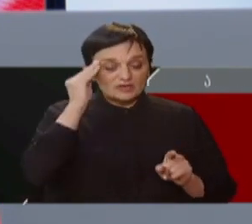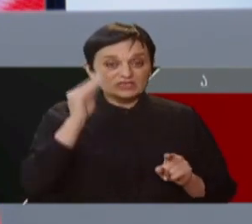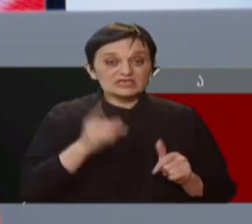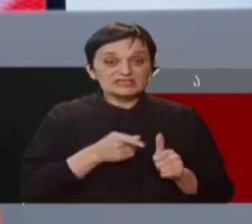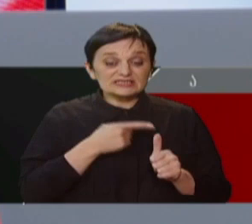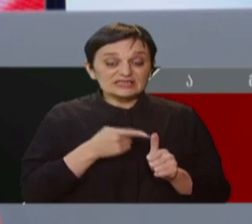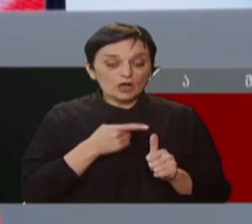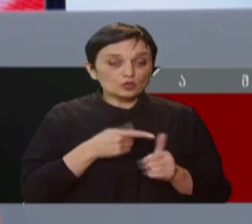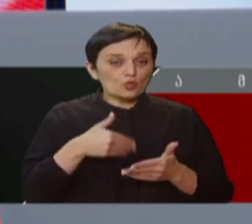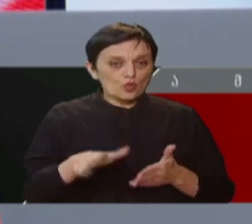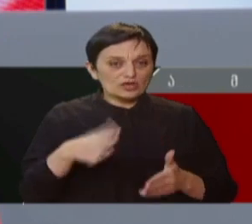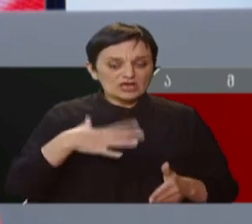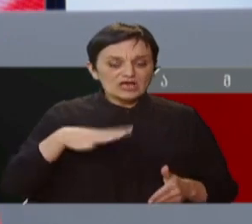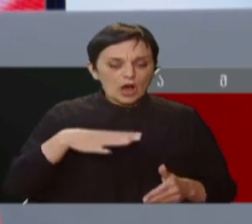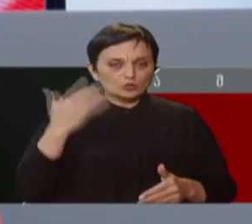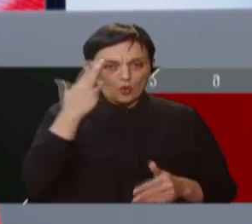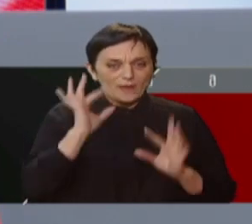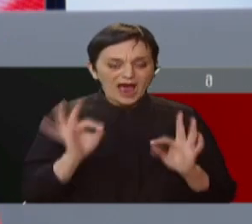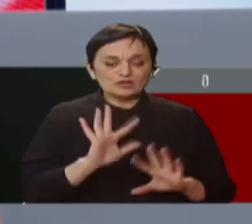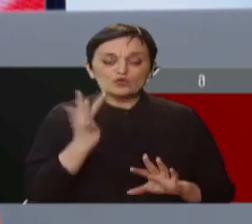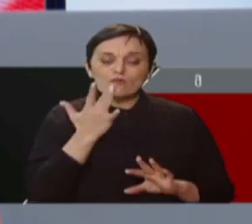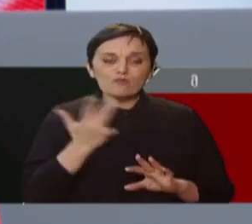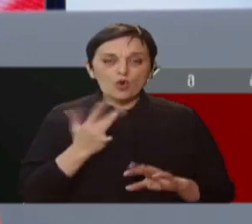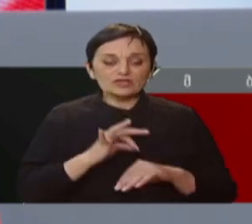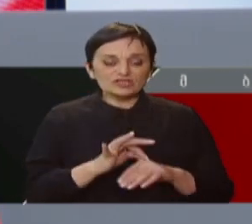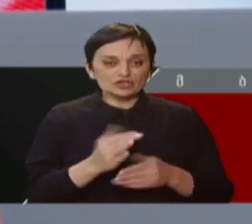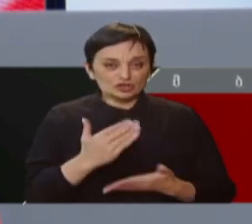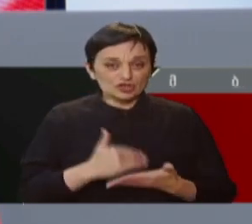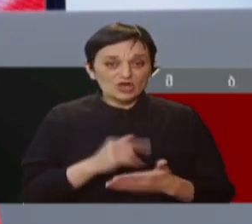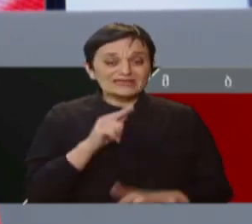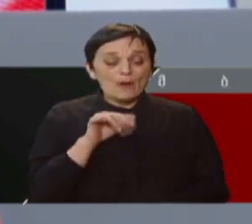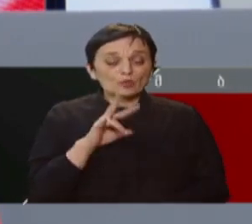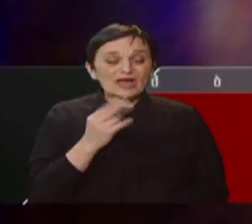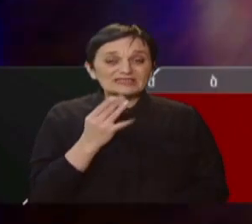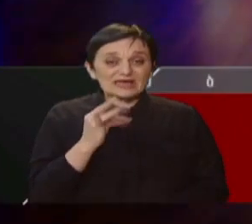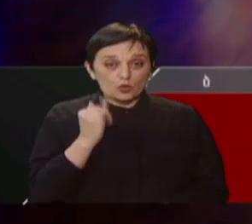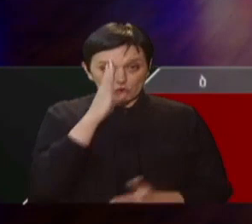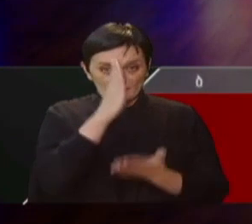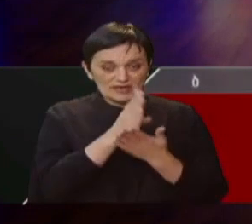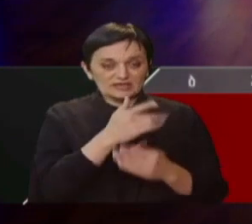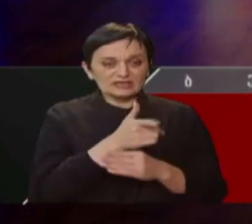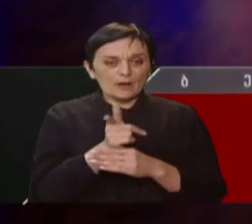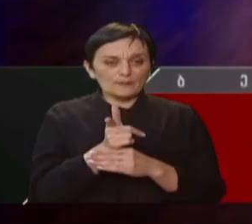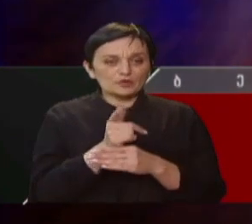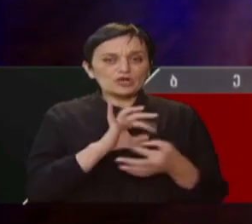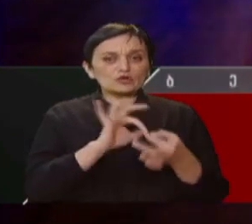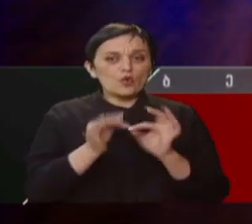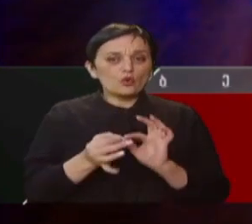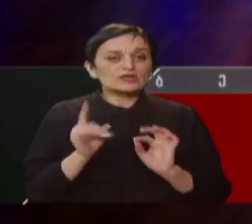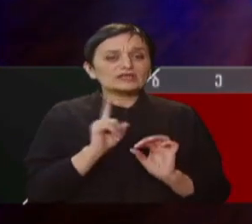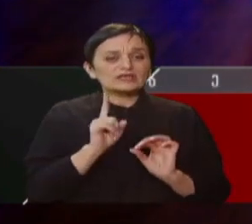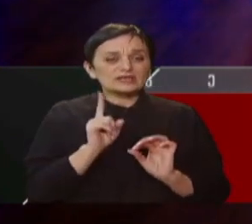სტატუსზე უარი ქართული ოცნების მიერ წარმოებული არასწორი პოლიტიკის შედეგია. თამუნა ციკლაური ჩაგორთება ახლა პირდაპირ ეთერში. თამუნა, უფრო კონკრეტულად